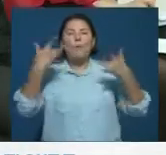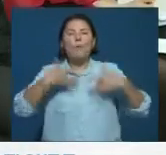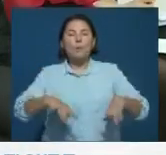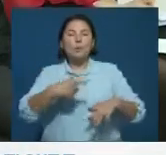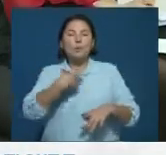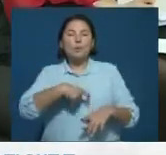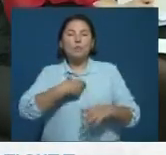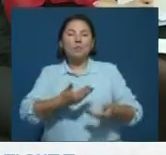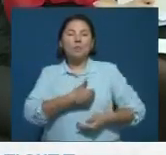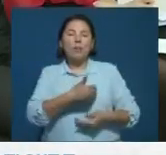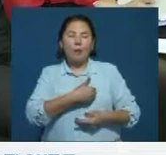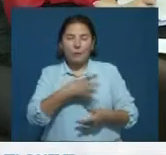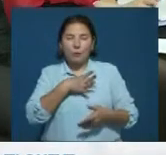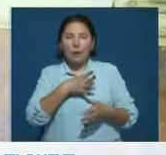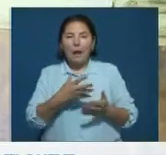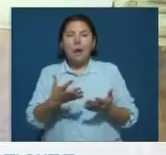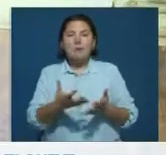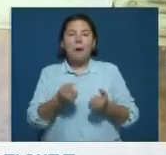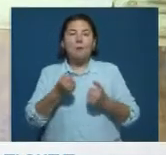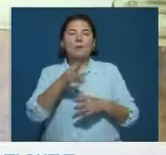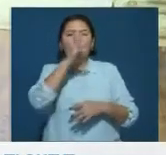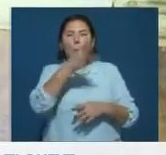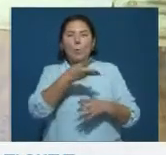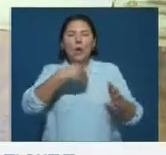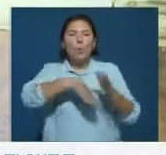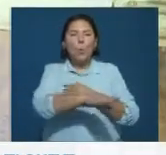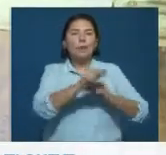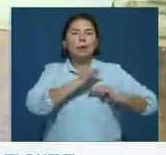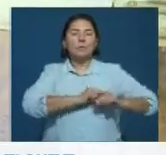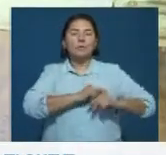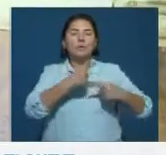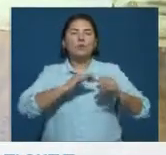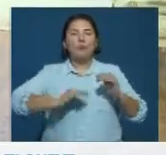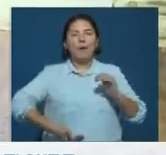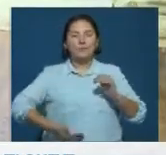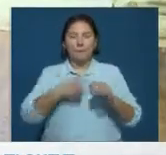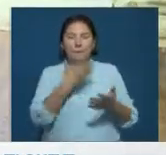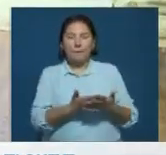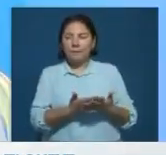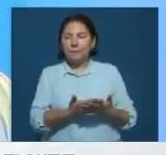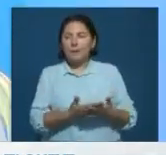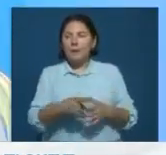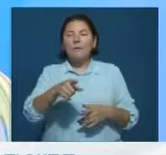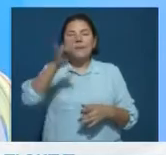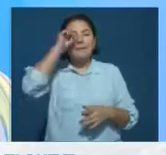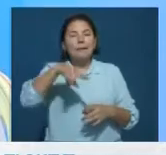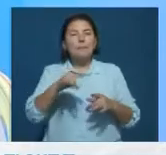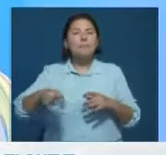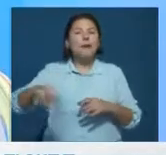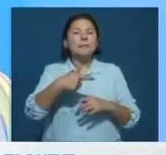по собственному желанию. Набрав трехлетний стаж, они уходят работать в частный сектор. Вы знаете, Мангистауский